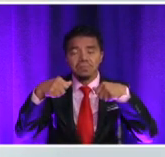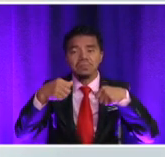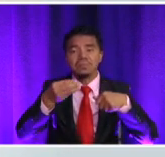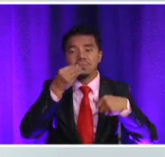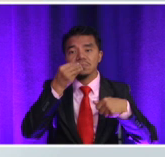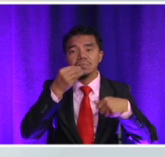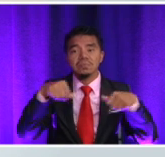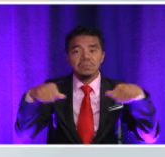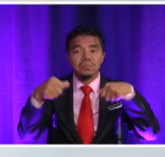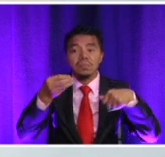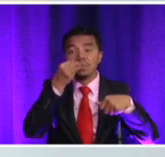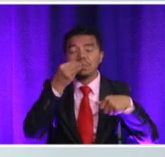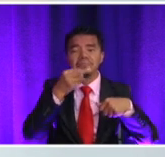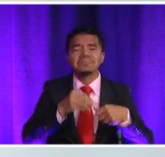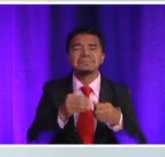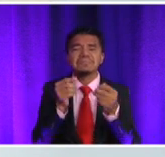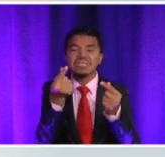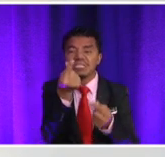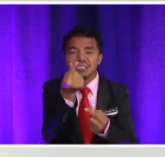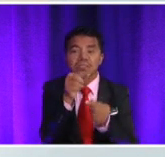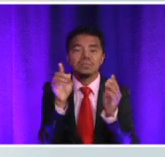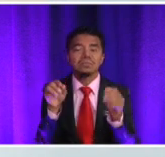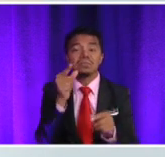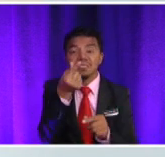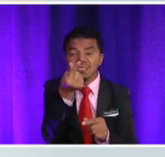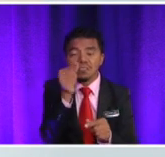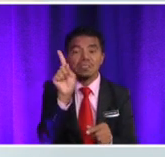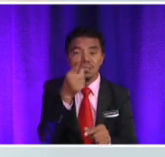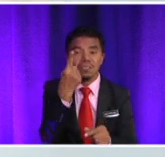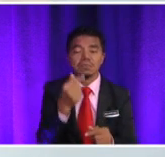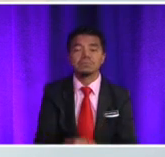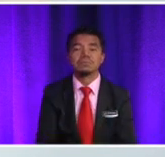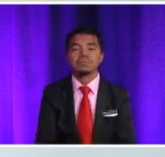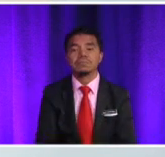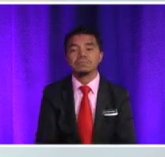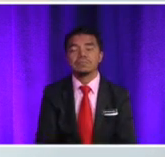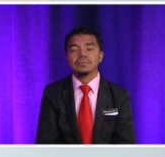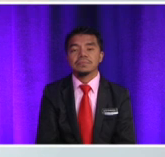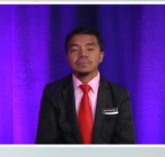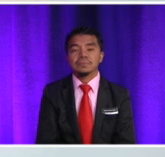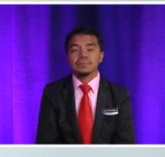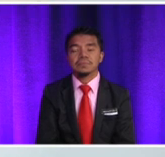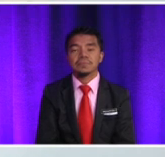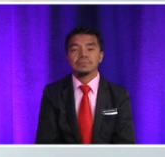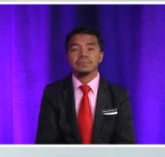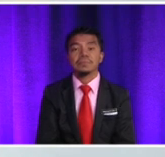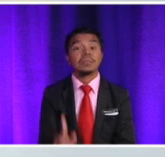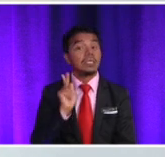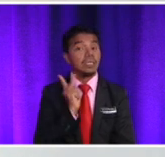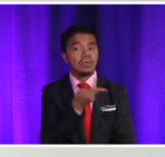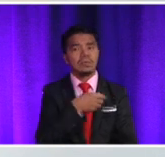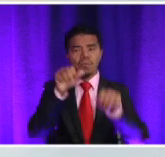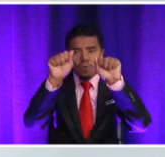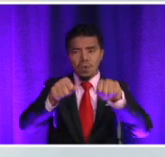nah oke Jadi harganya tadi 25 Ringgit Jadi kalau boleh kembangkan lagi ayat eh kembangkan kata harga